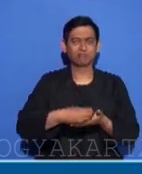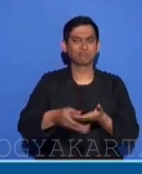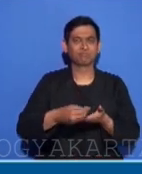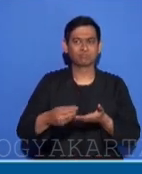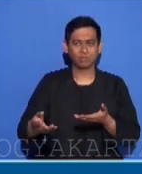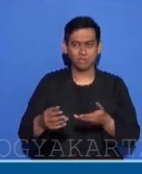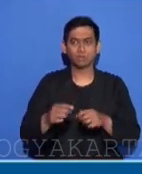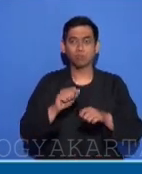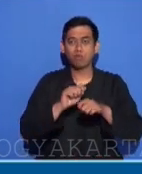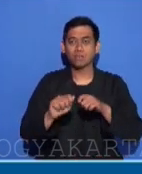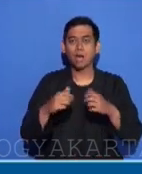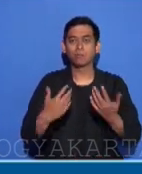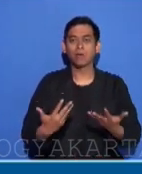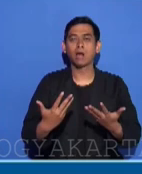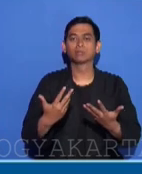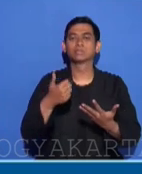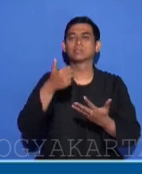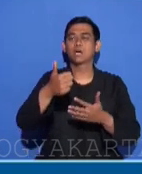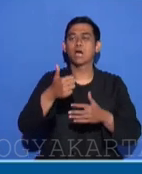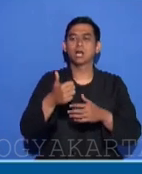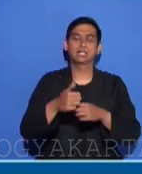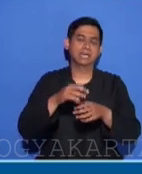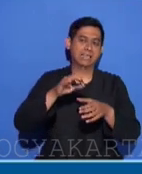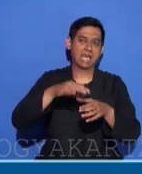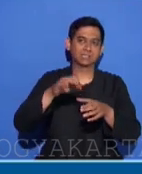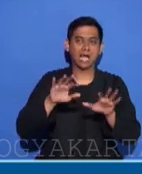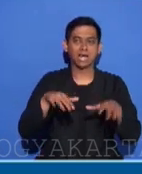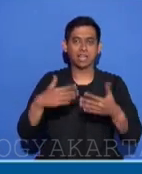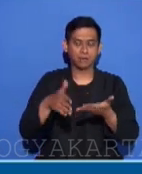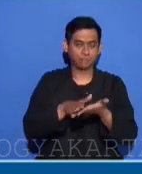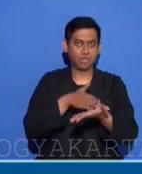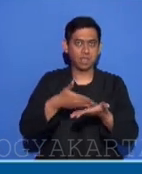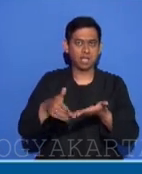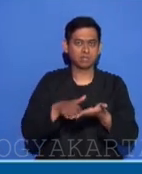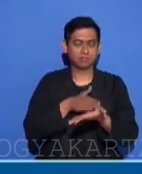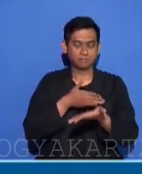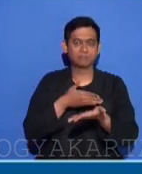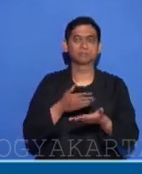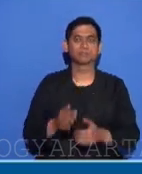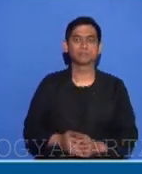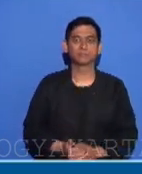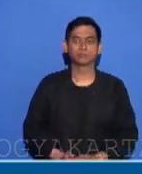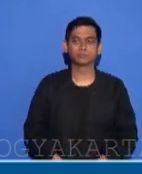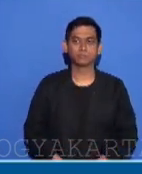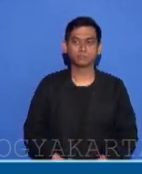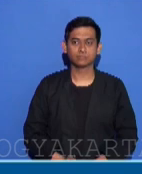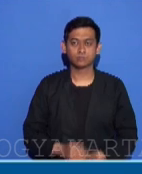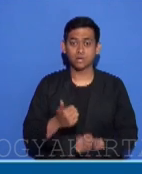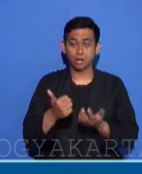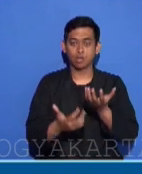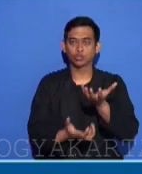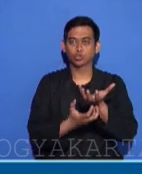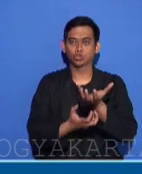banteh rosela Menik Ugi dipun damel Soti saking perangan kulit rosela ingkang dipun blender Lan dipun campur